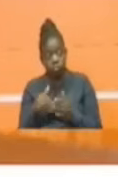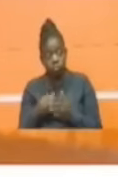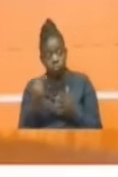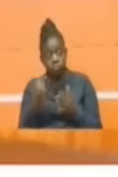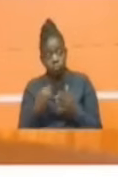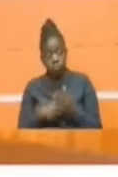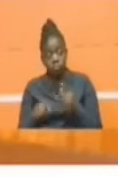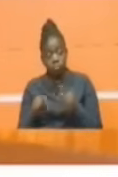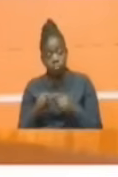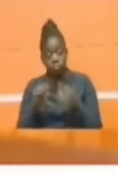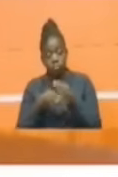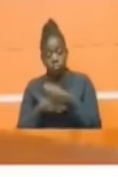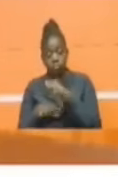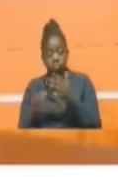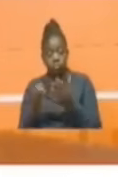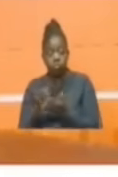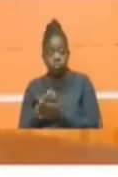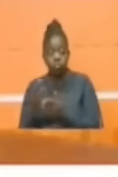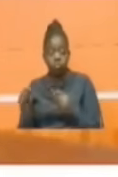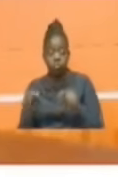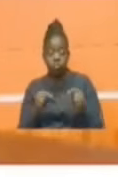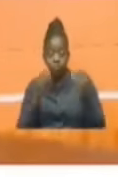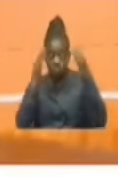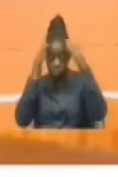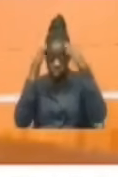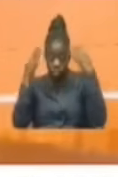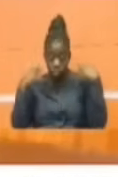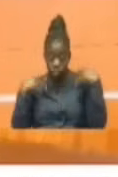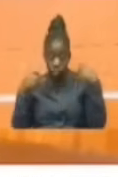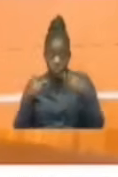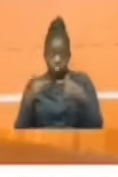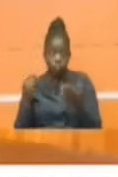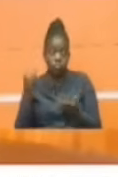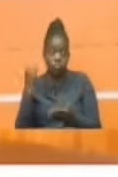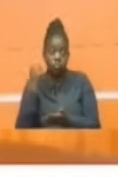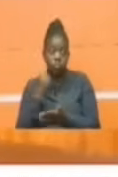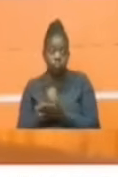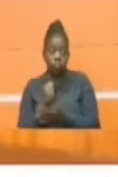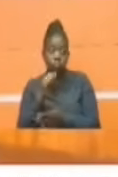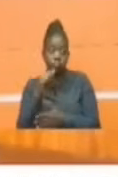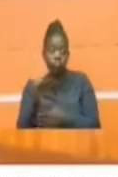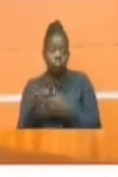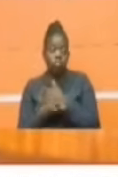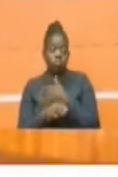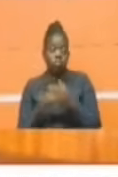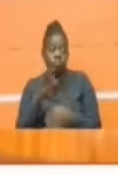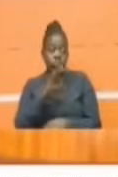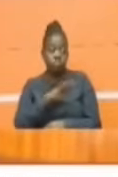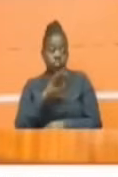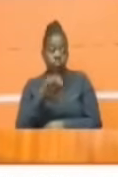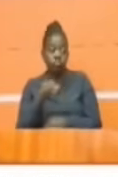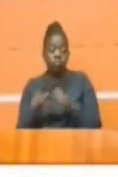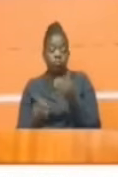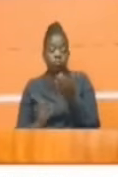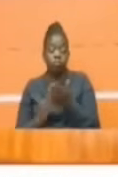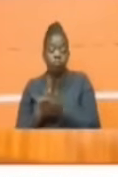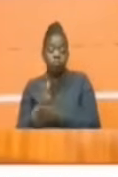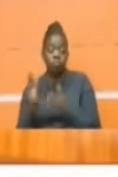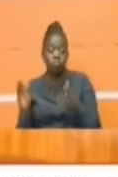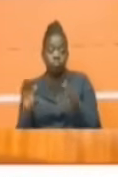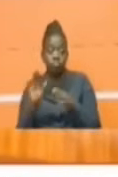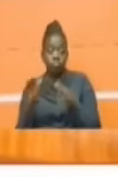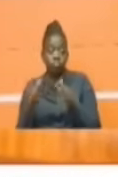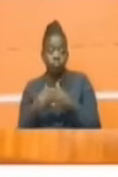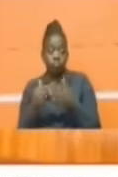Kigambibwa era nti yasinziira ku mukutu guno n'alumyeza omukulu w'essomero n'omukungu wa banka emu okubba omusala gwe ekitale kituufu nga bino